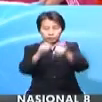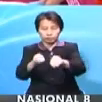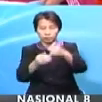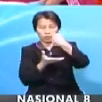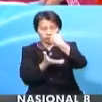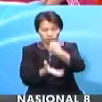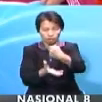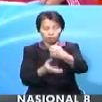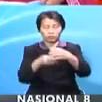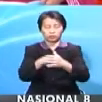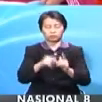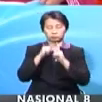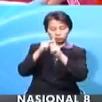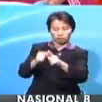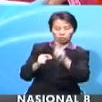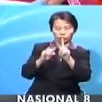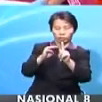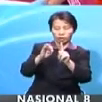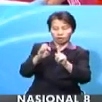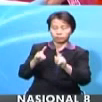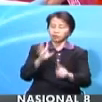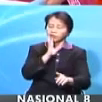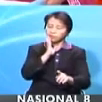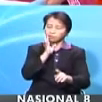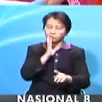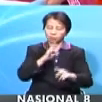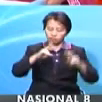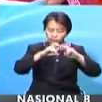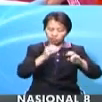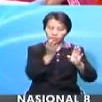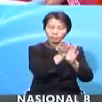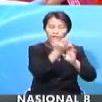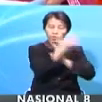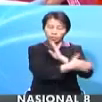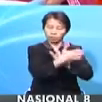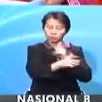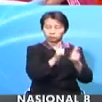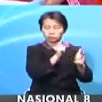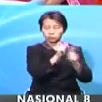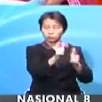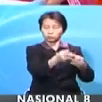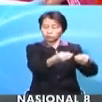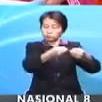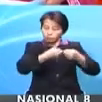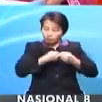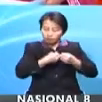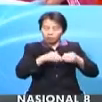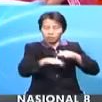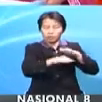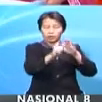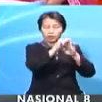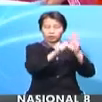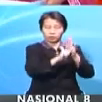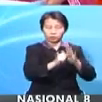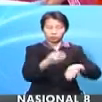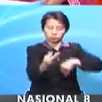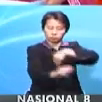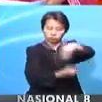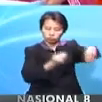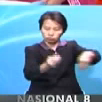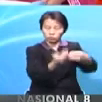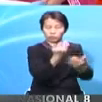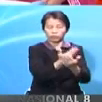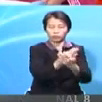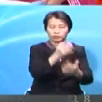dalam satu kenyataannya one MTB menekankan rumusan Bank Negara bahwa kebenaran yang diberikan di bawah akta kawalan pertukaran uang